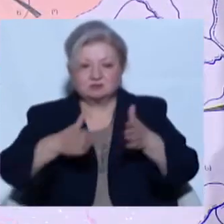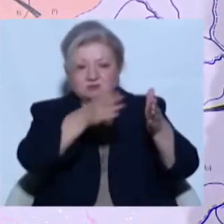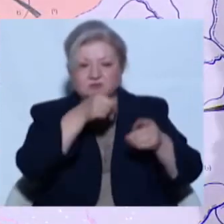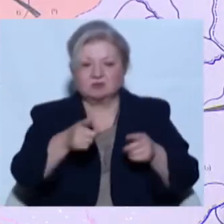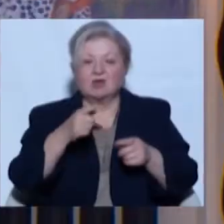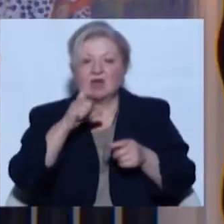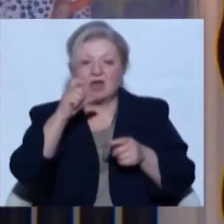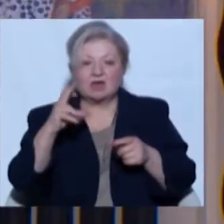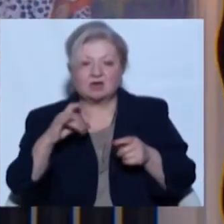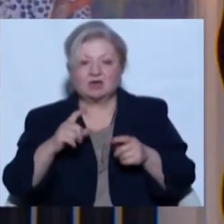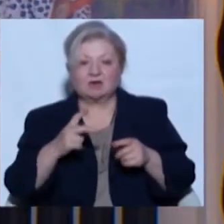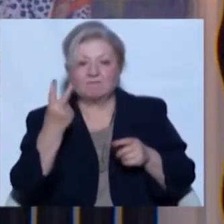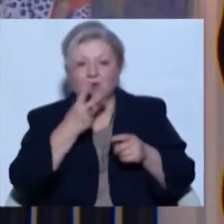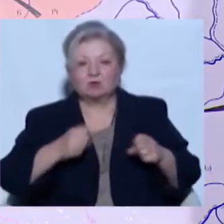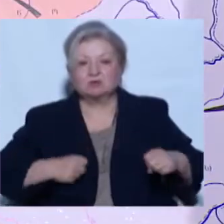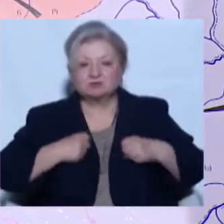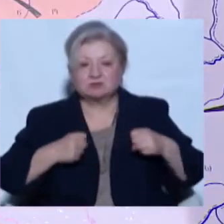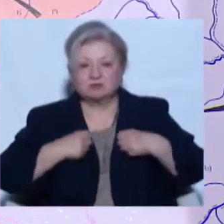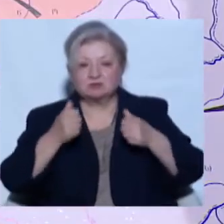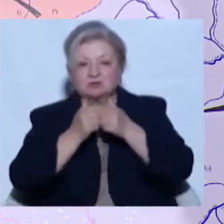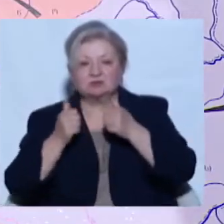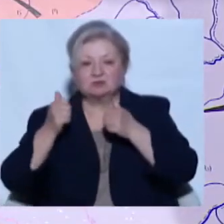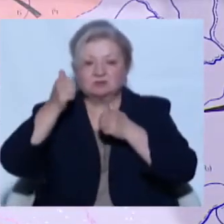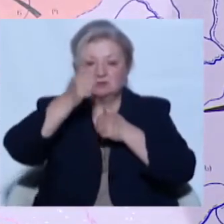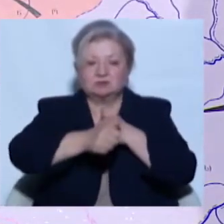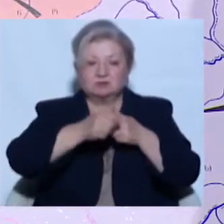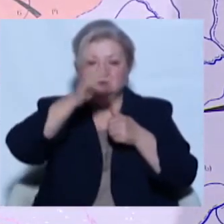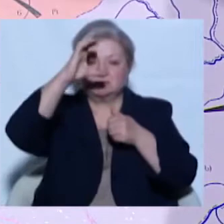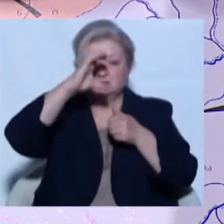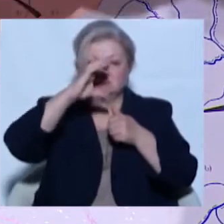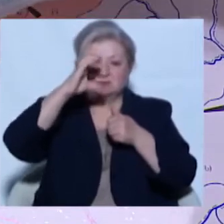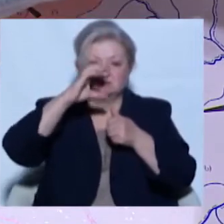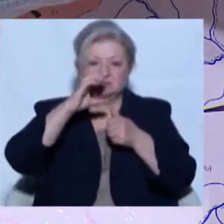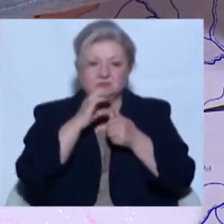ერეკლე მეორე შეეცადა წინ წამოეწია სამხრეთისა და